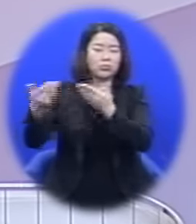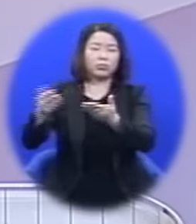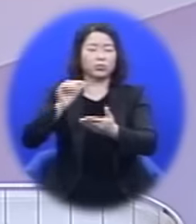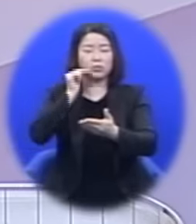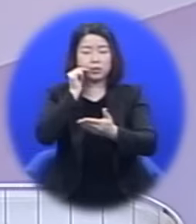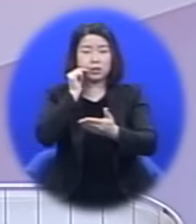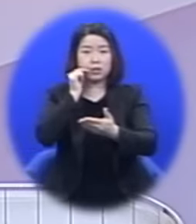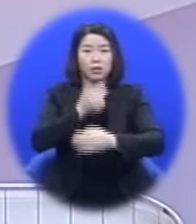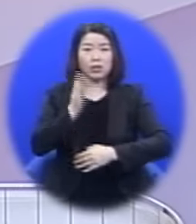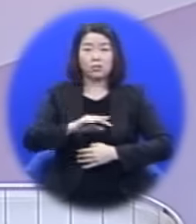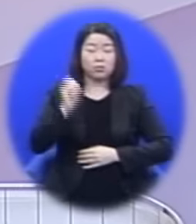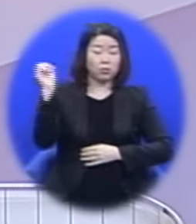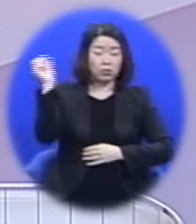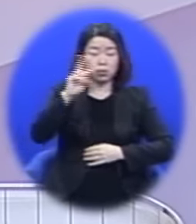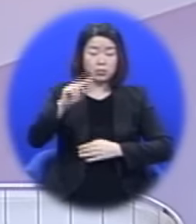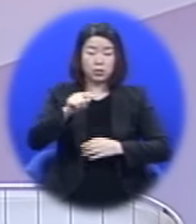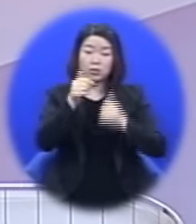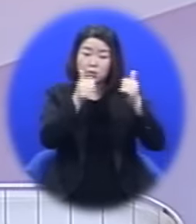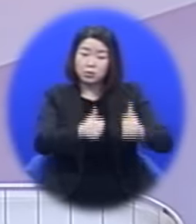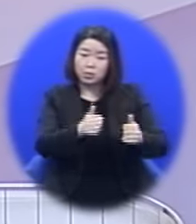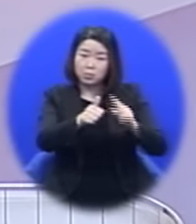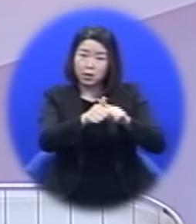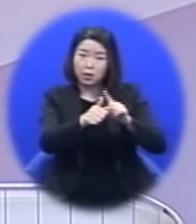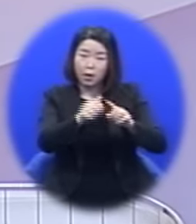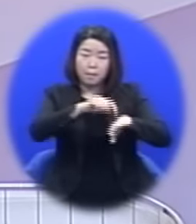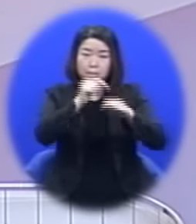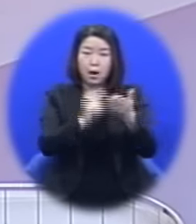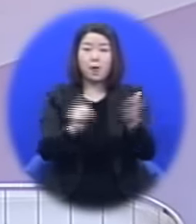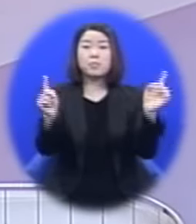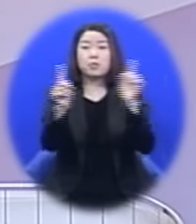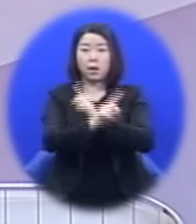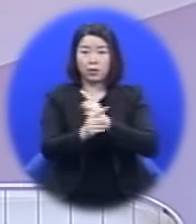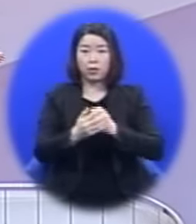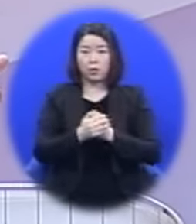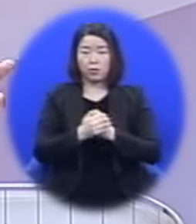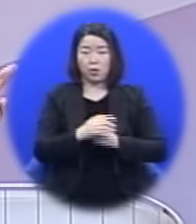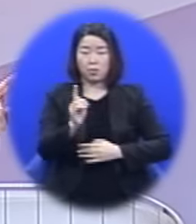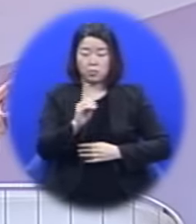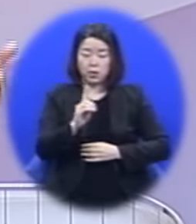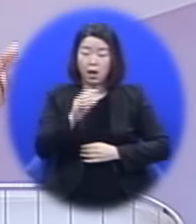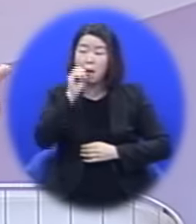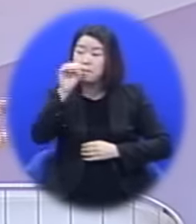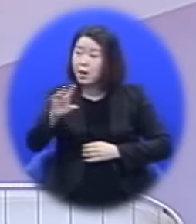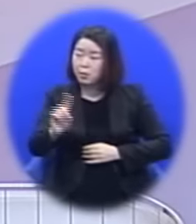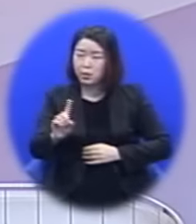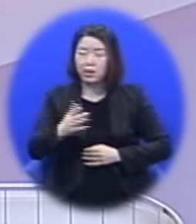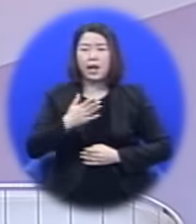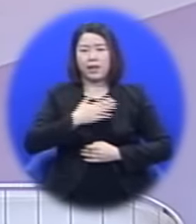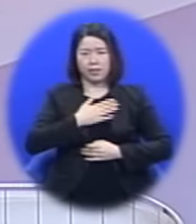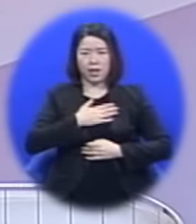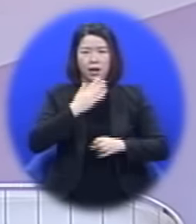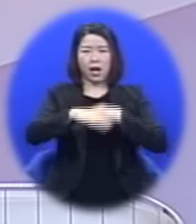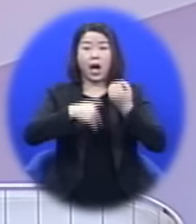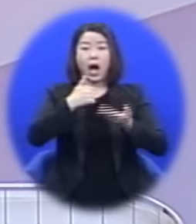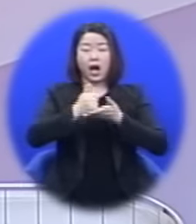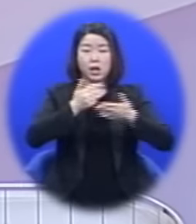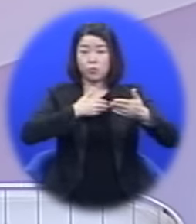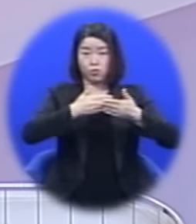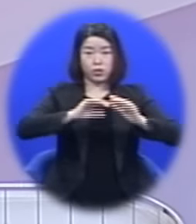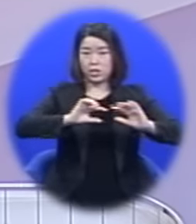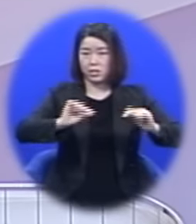그런데 갑자기 이 재판관이 마음이 바뀝니다. 그러면서 그 재판관이 이렇게 말합니다. 내가 하나님을 두려워하지